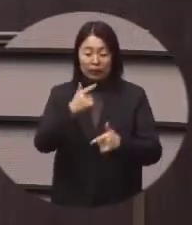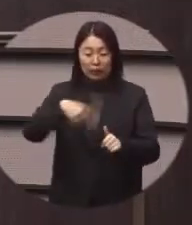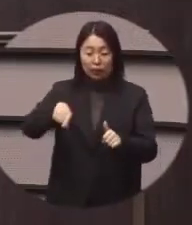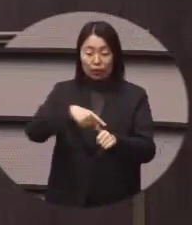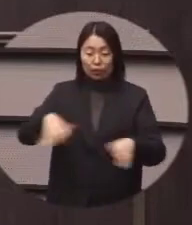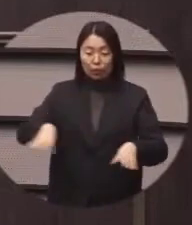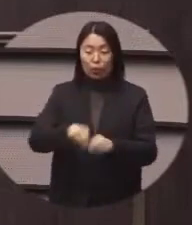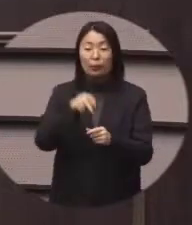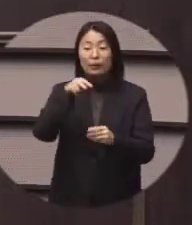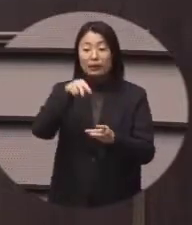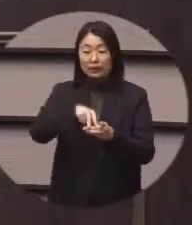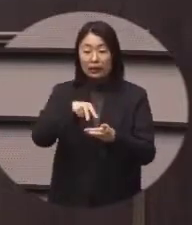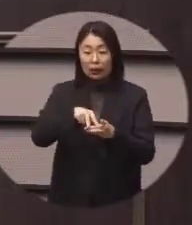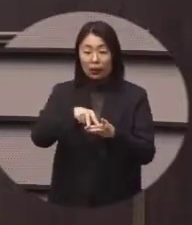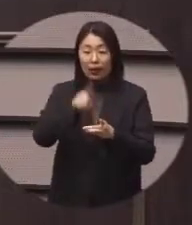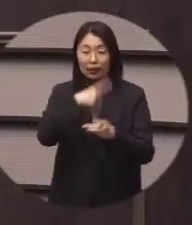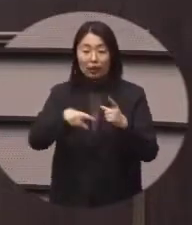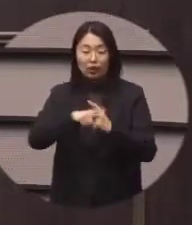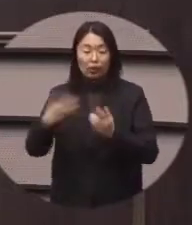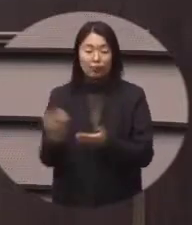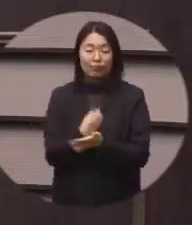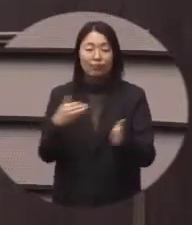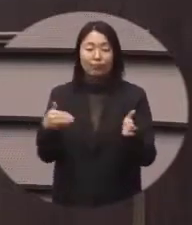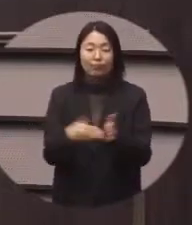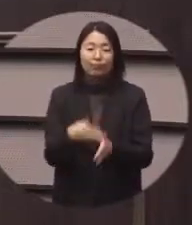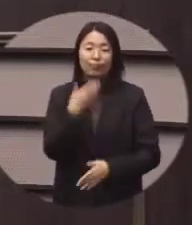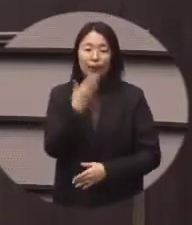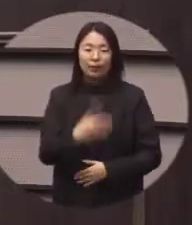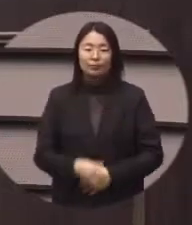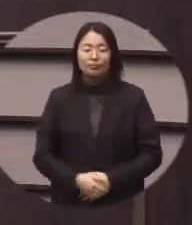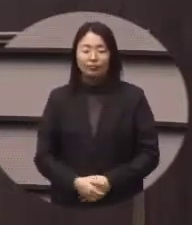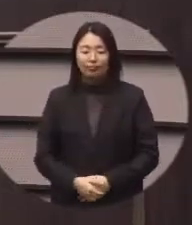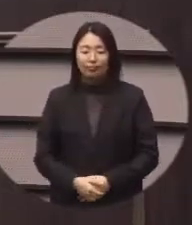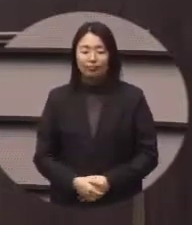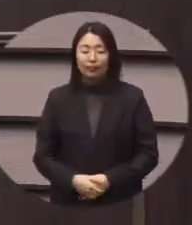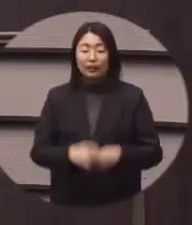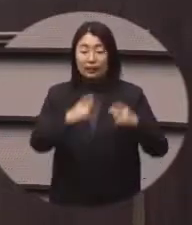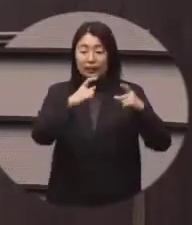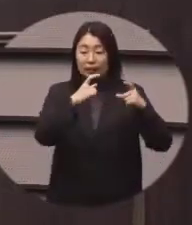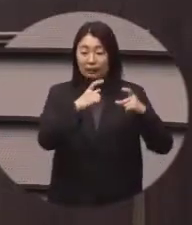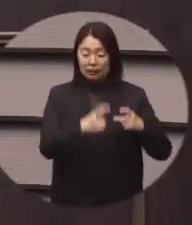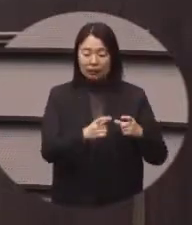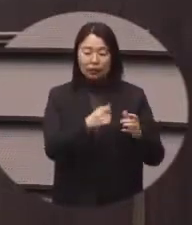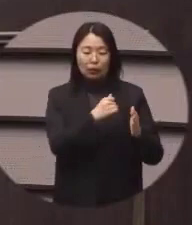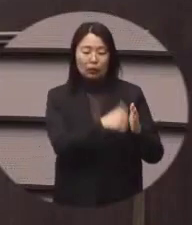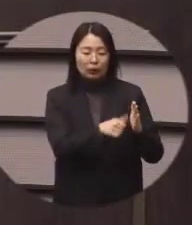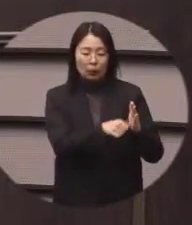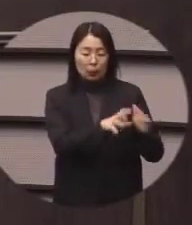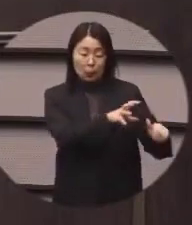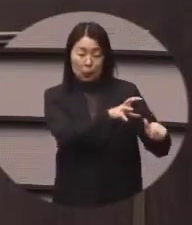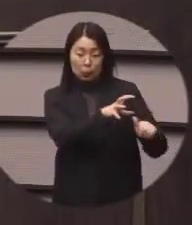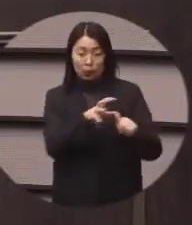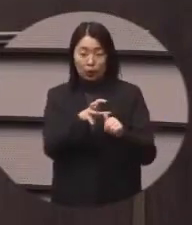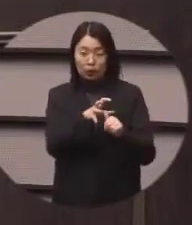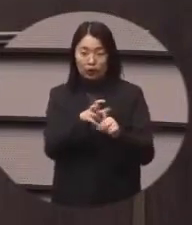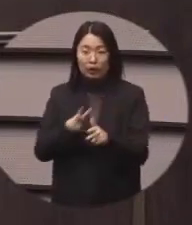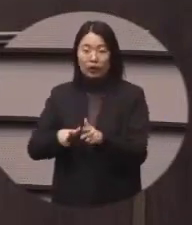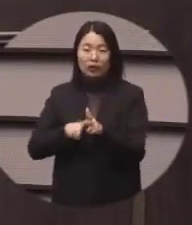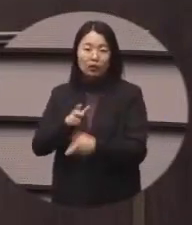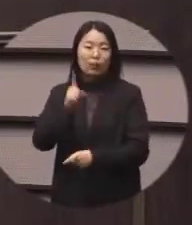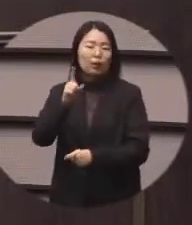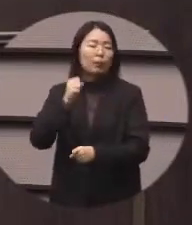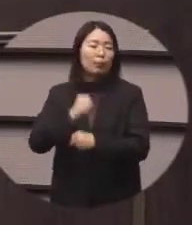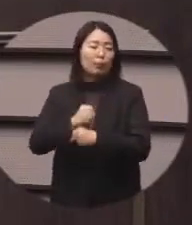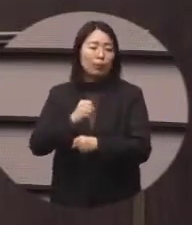목재교육종합센터는 또 하나의 큰 성과입니다. 지역자원과 연계한 다양한 사업을 구상하고 지역경제